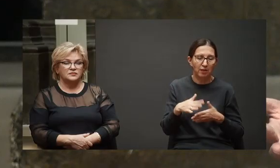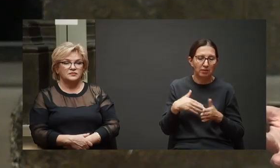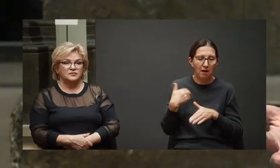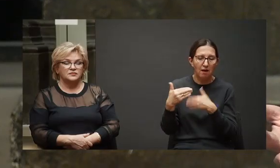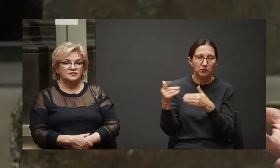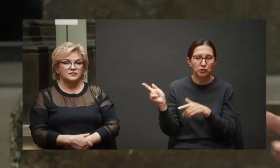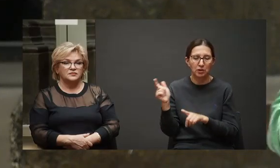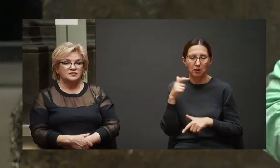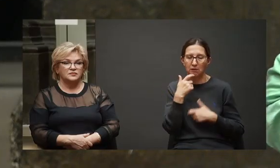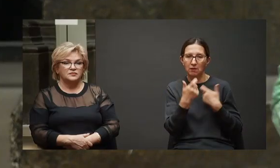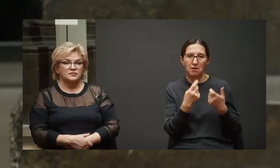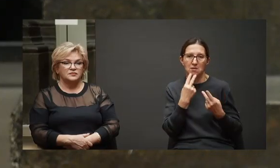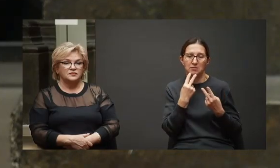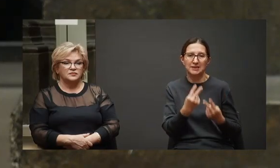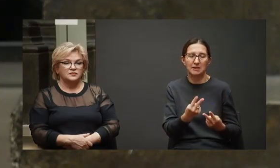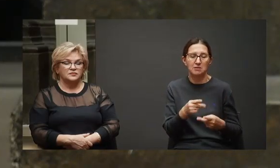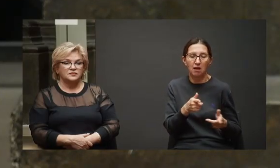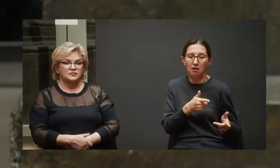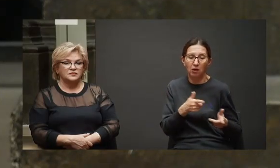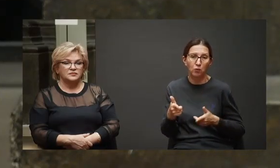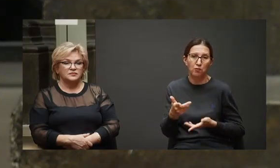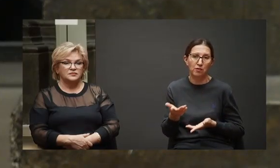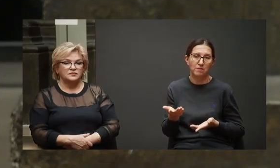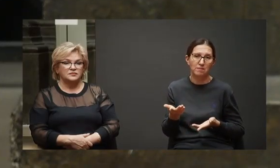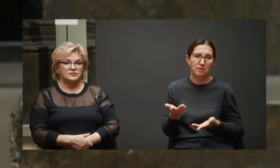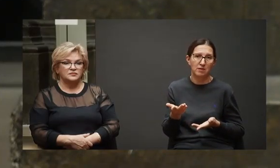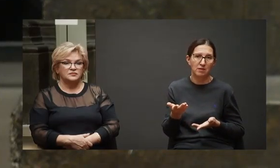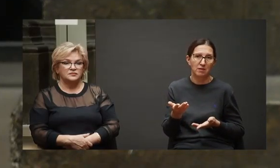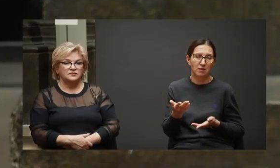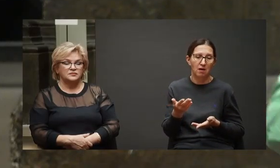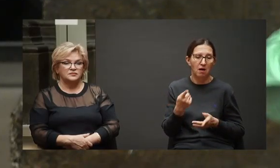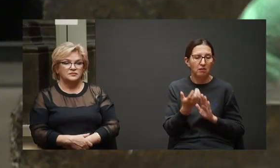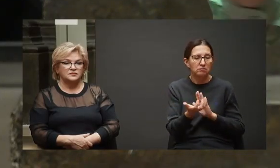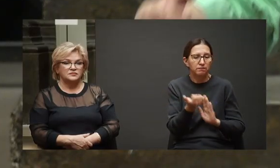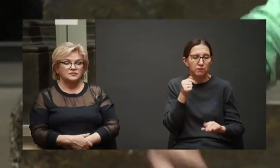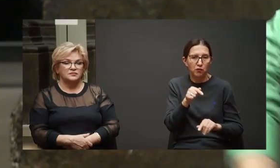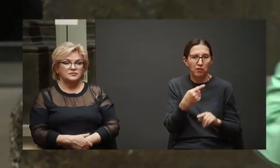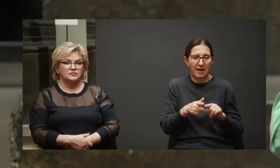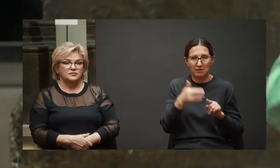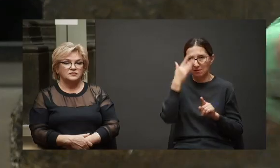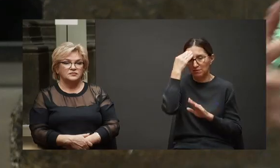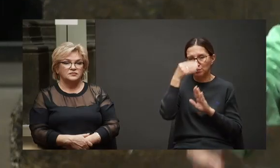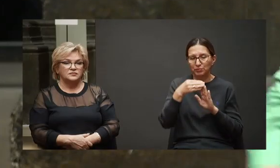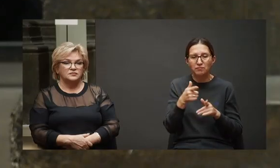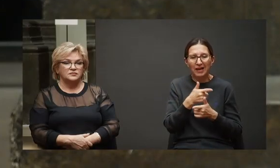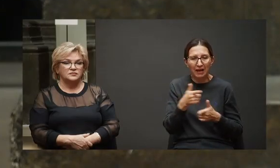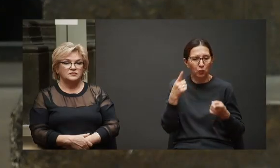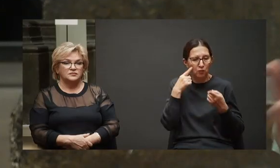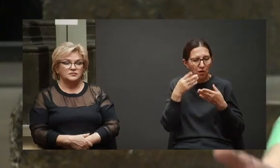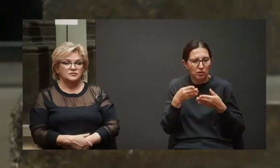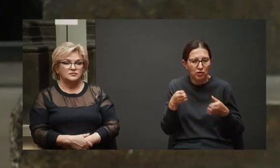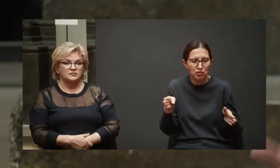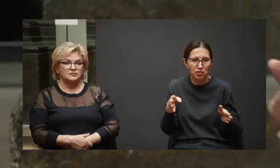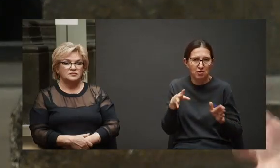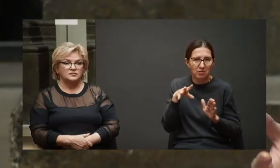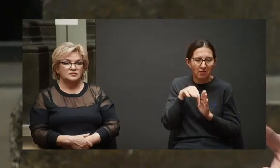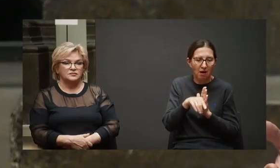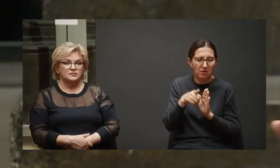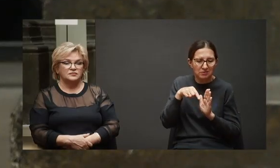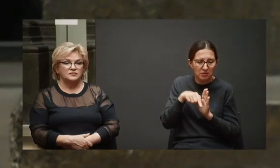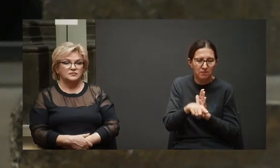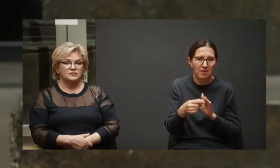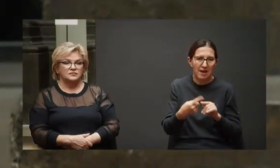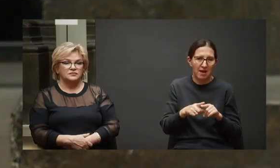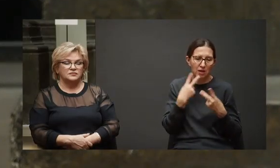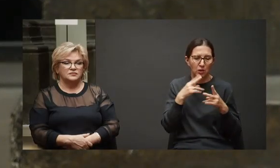дело зритель, который готов вычерпывать это содержание, готов расширять этот